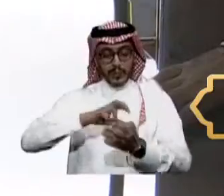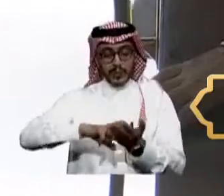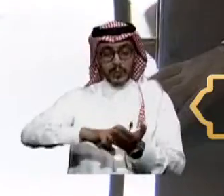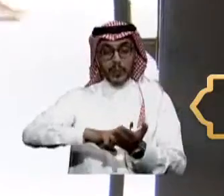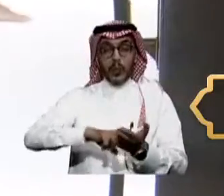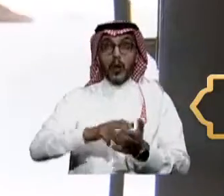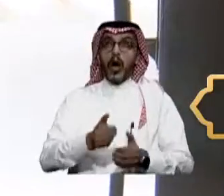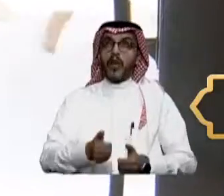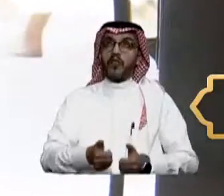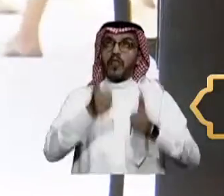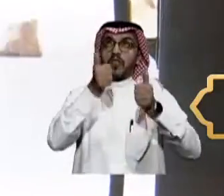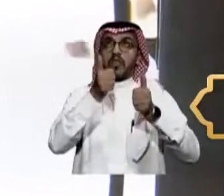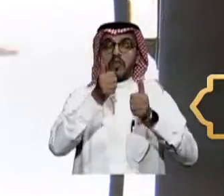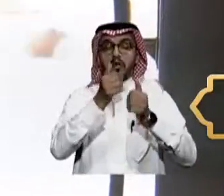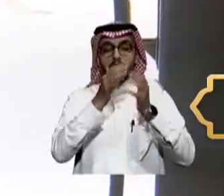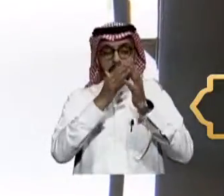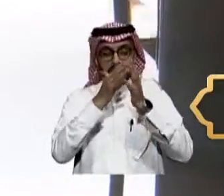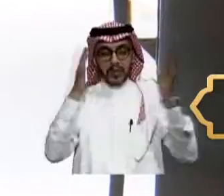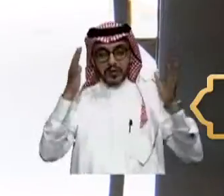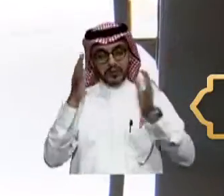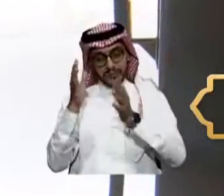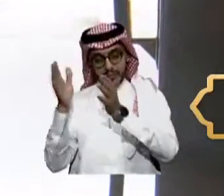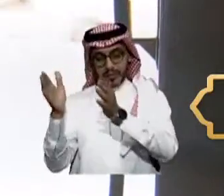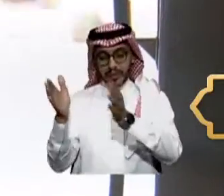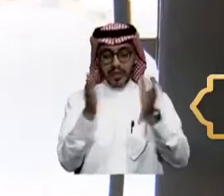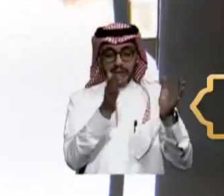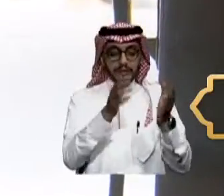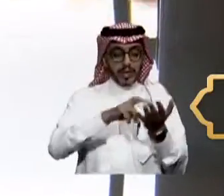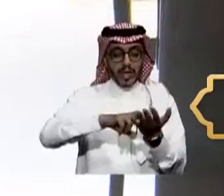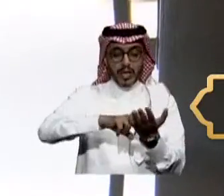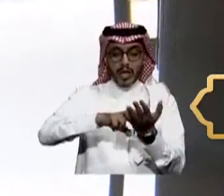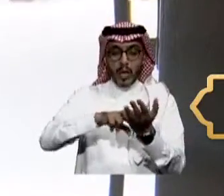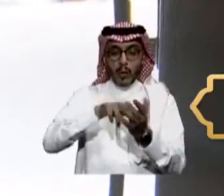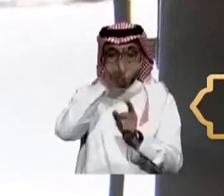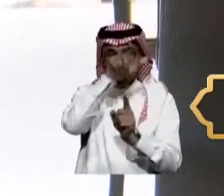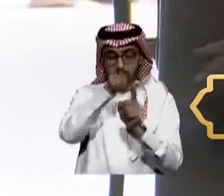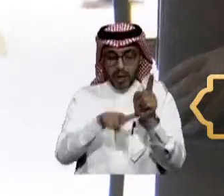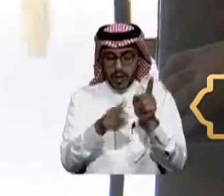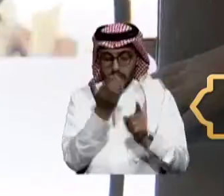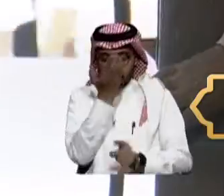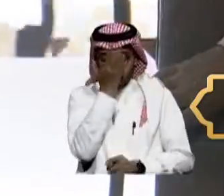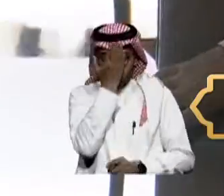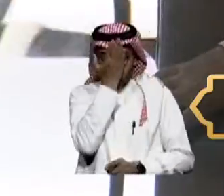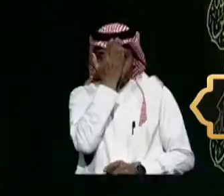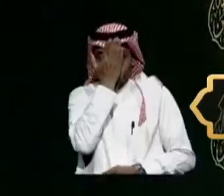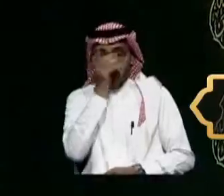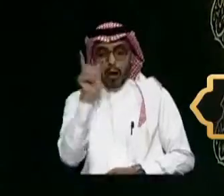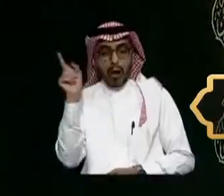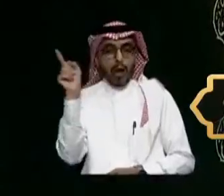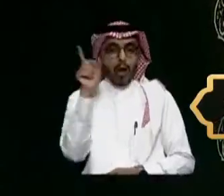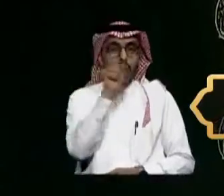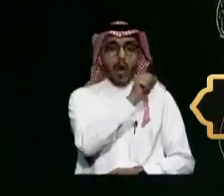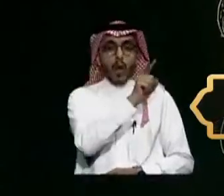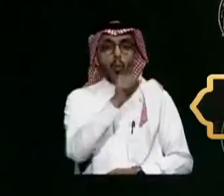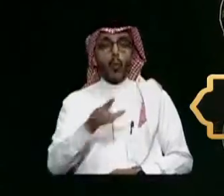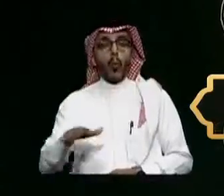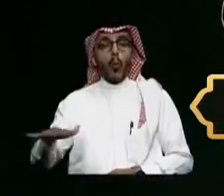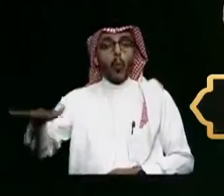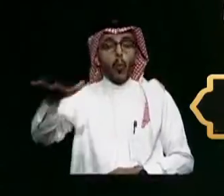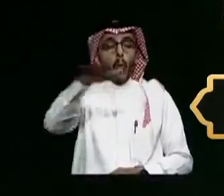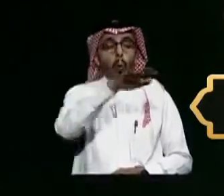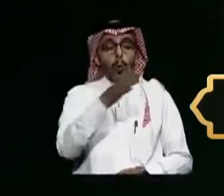والفضل العميم اما بعد فاتقوا الله عباد الله واذكروا انكم